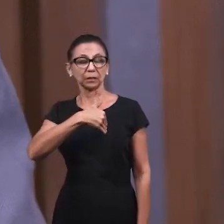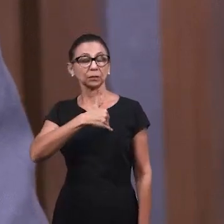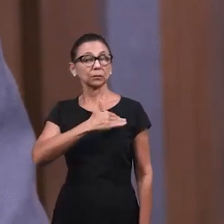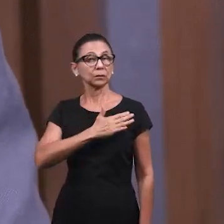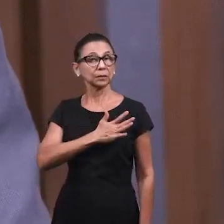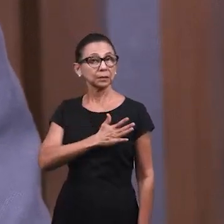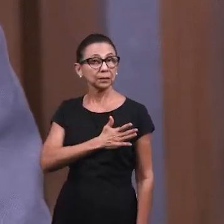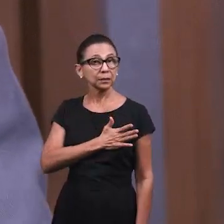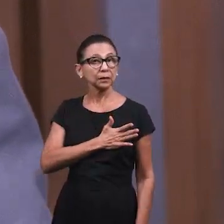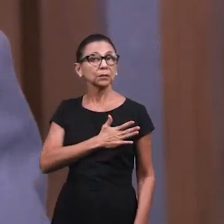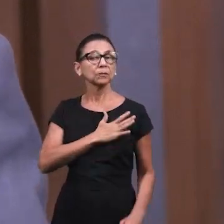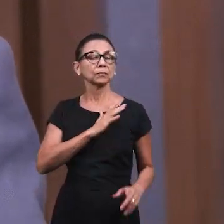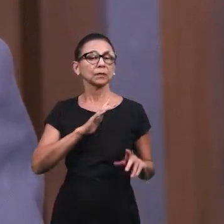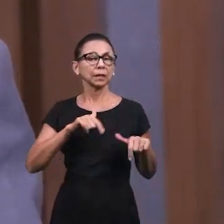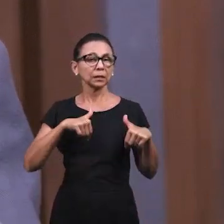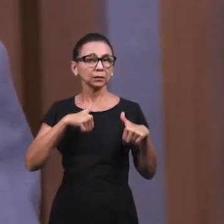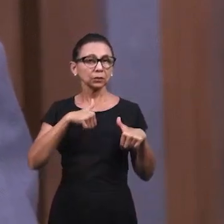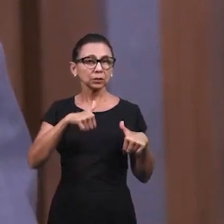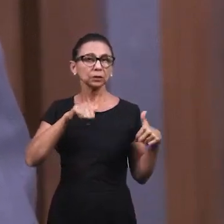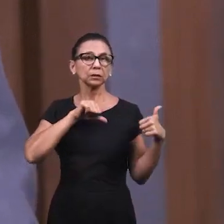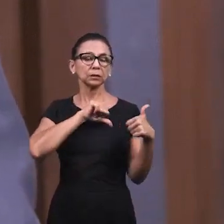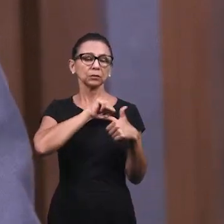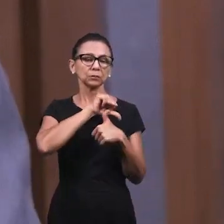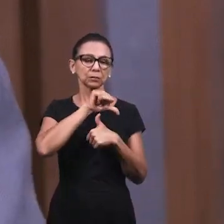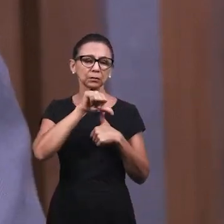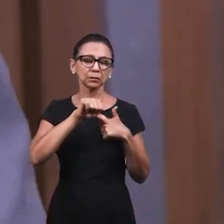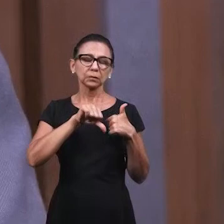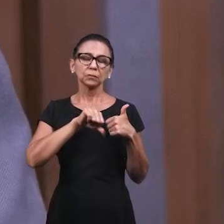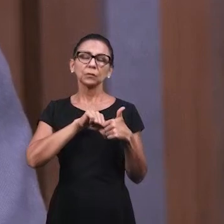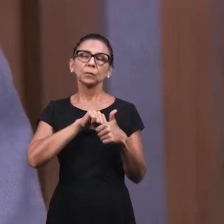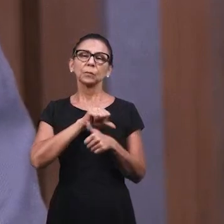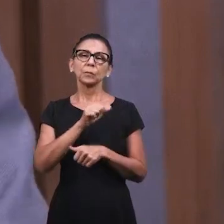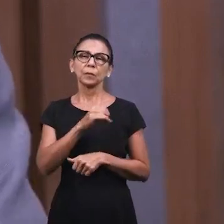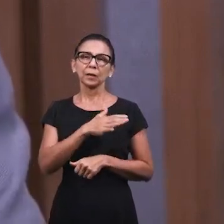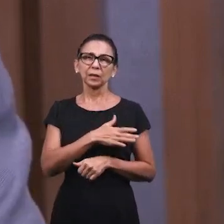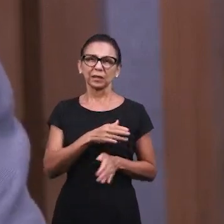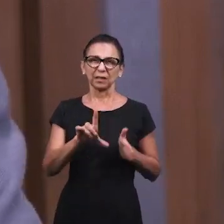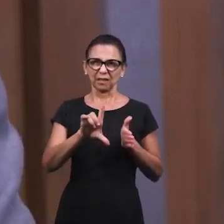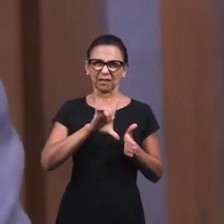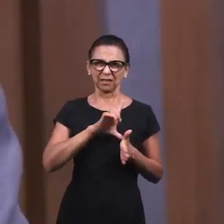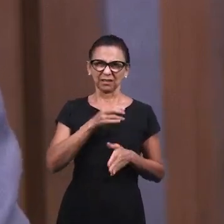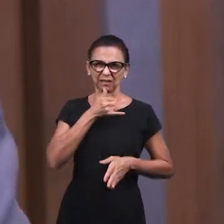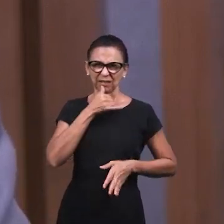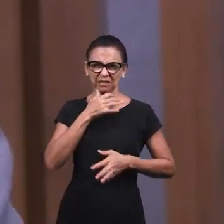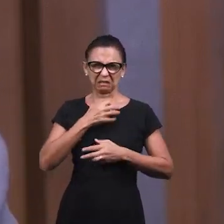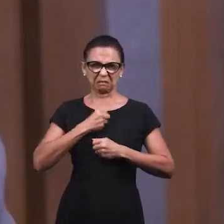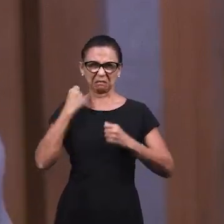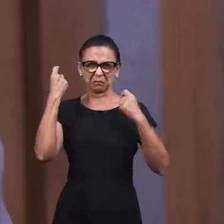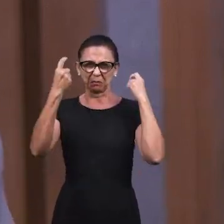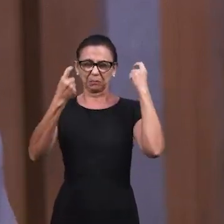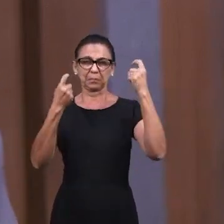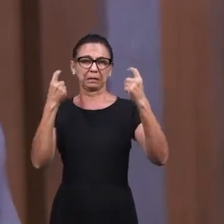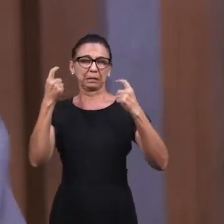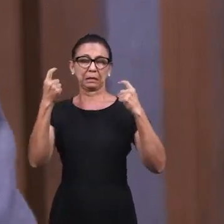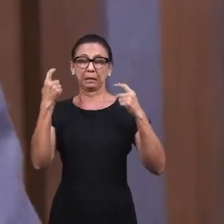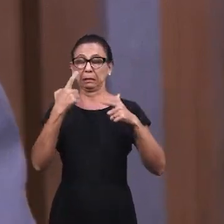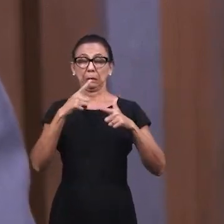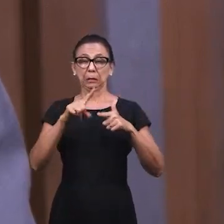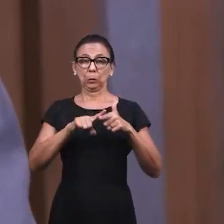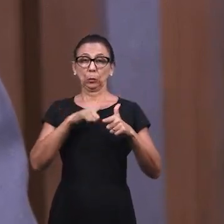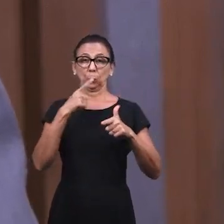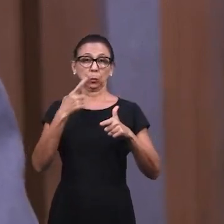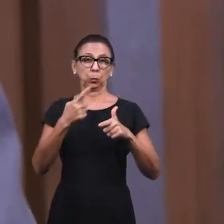notre cœur et occupe la place avant occupée par la tristesse, par l'angoisse, par la préoccupation, par les